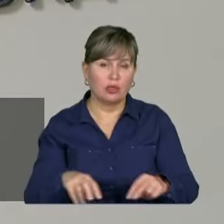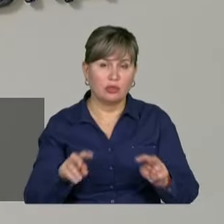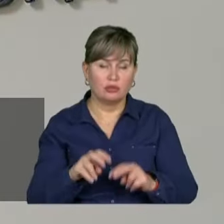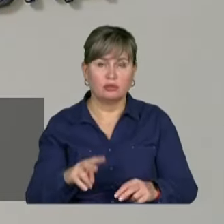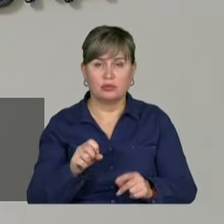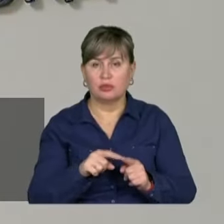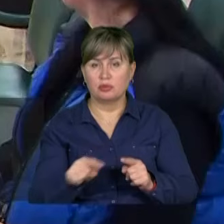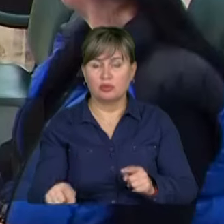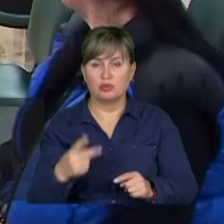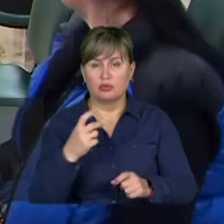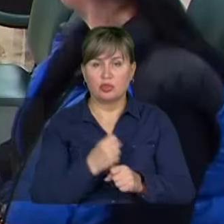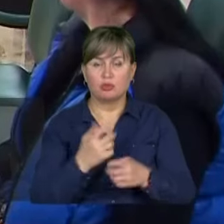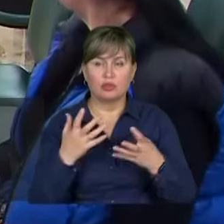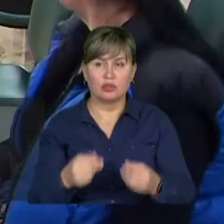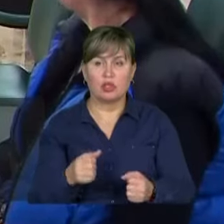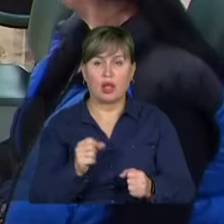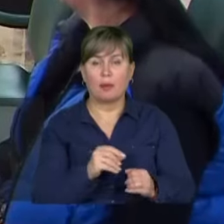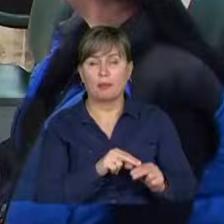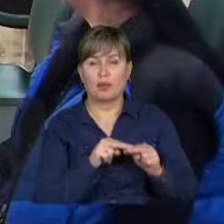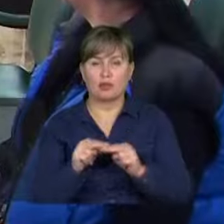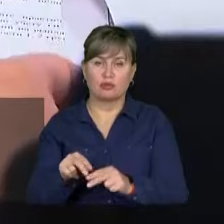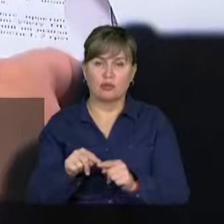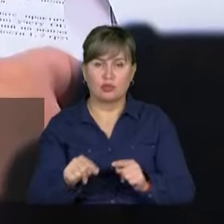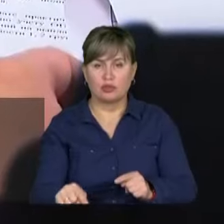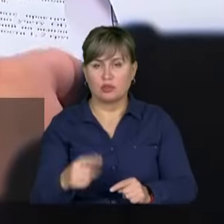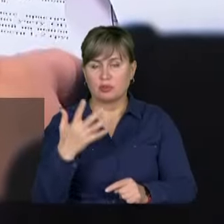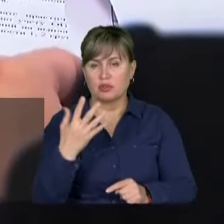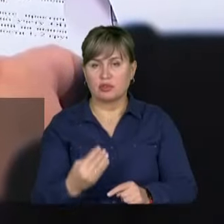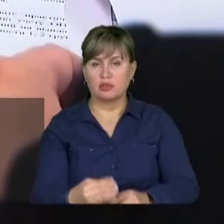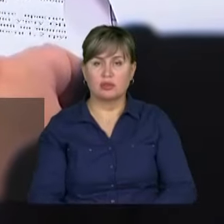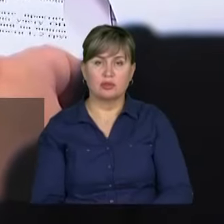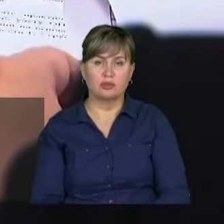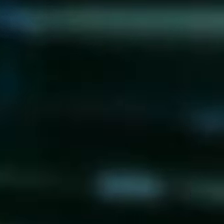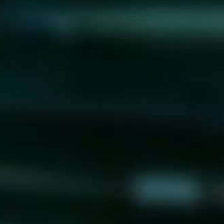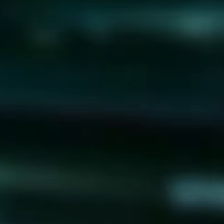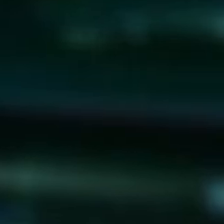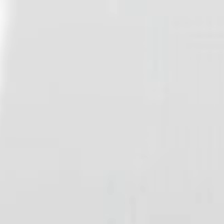на протяжении 2 рабочих дней, а перечислять деньги в течение 5.